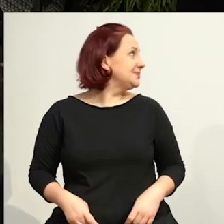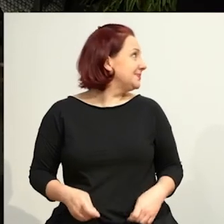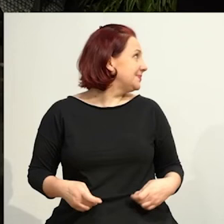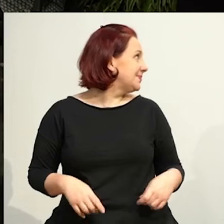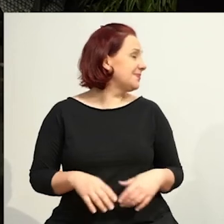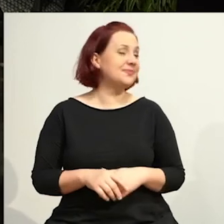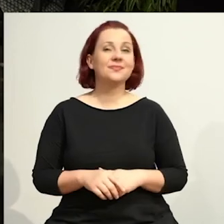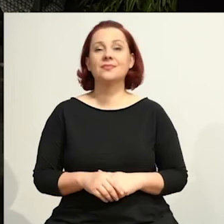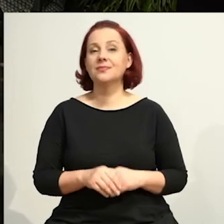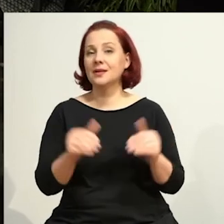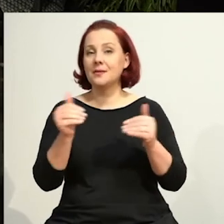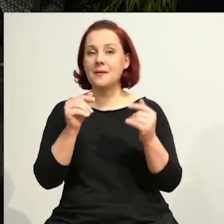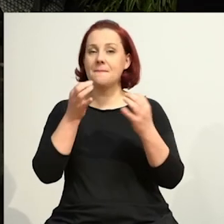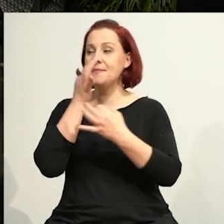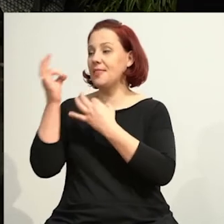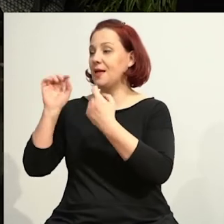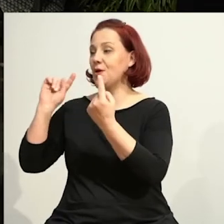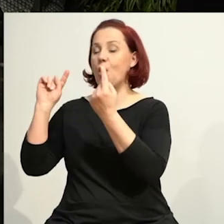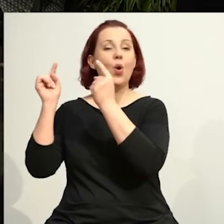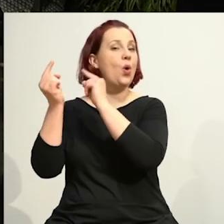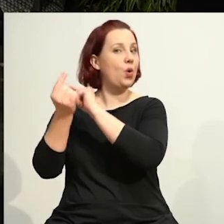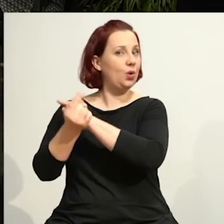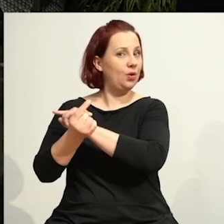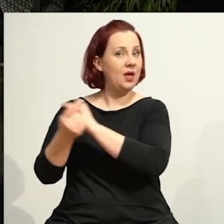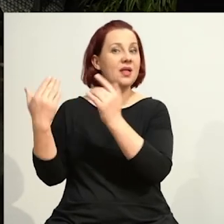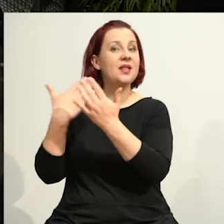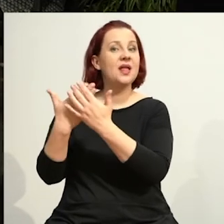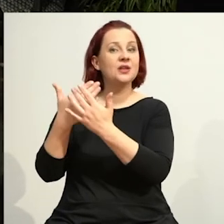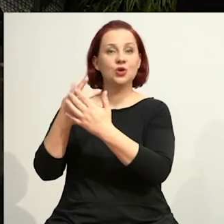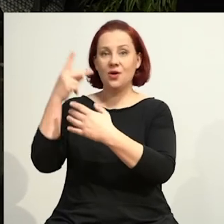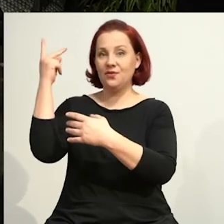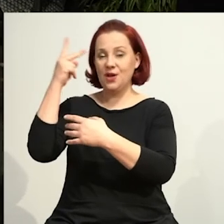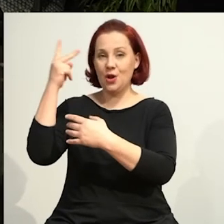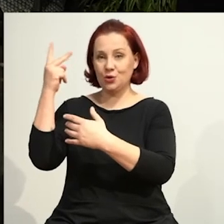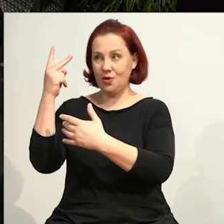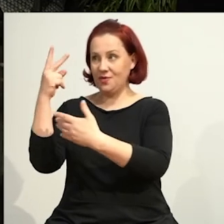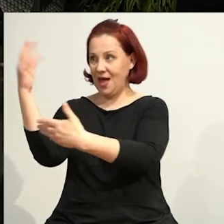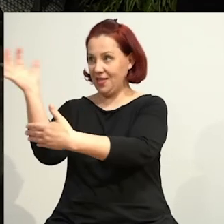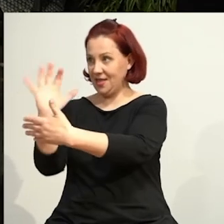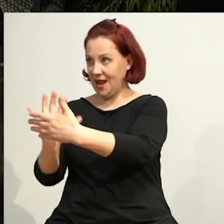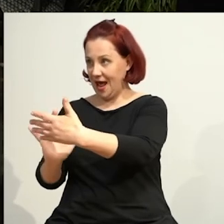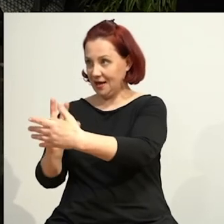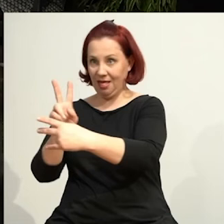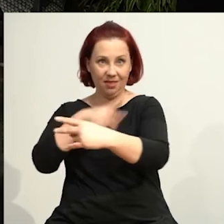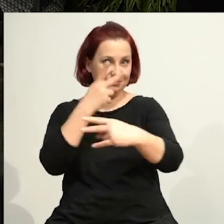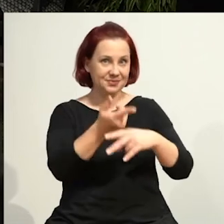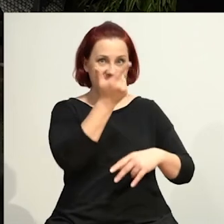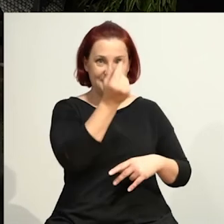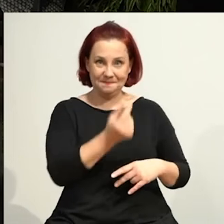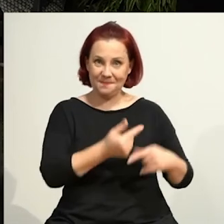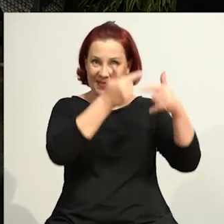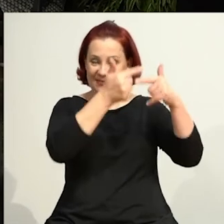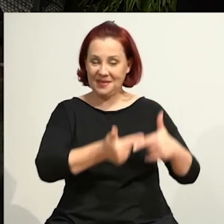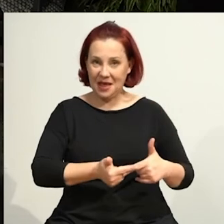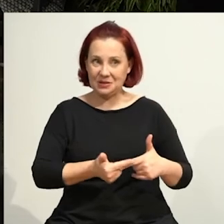Może pytanie można by odwrócić, dlaczego traktatu filozoficznego nie można dzisiaj napisać wierszem? Tak,